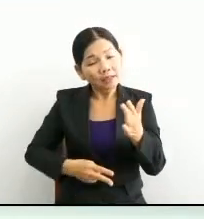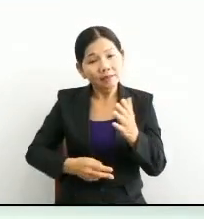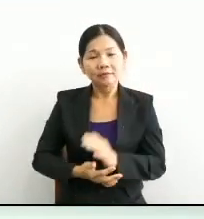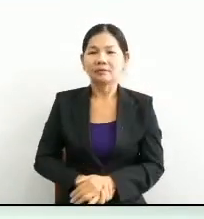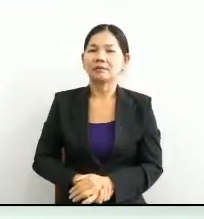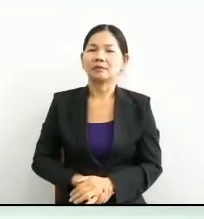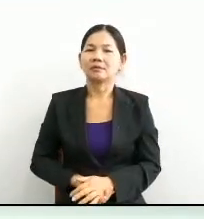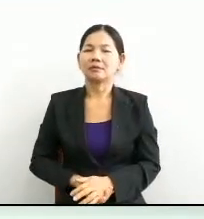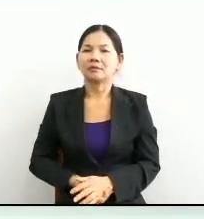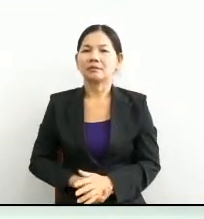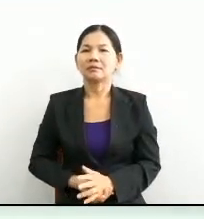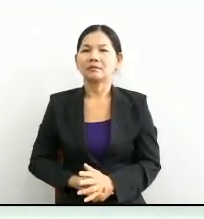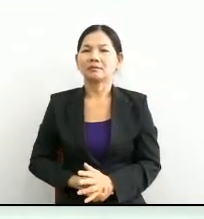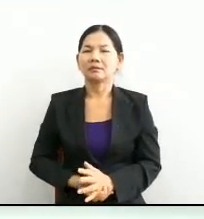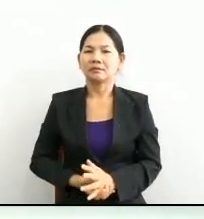con